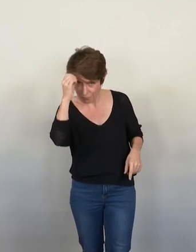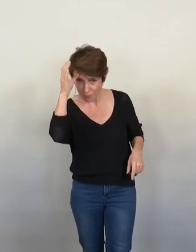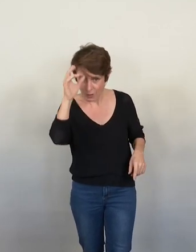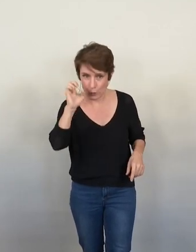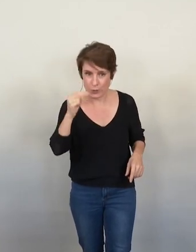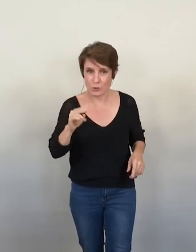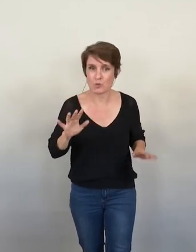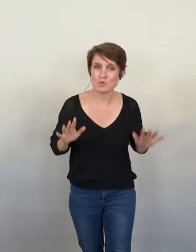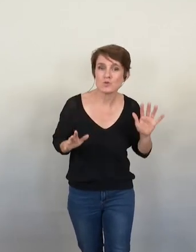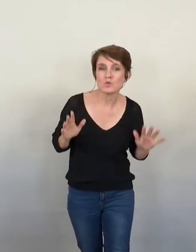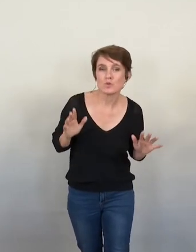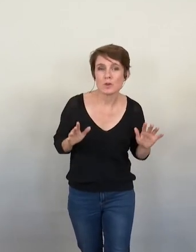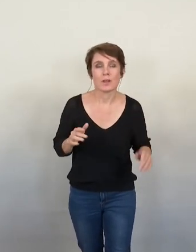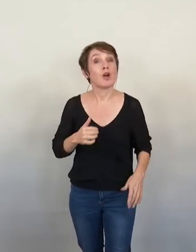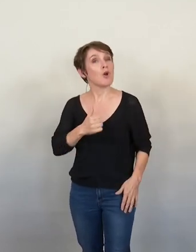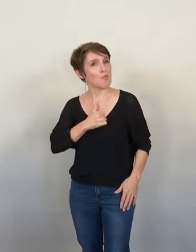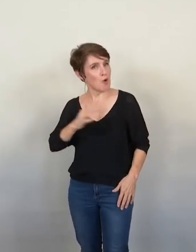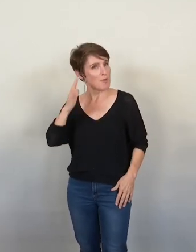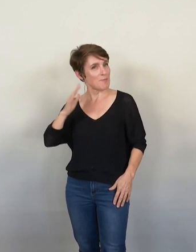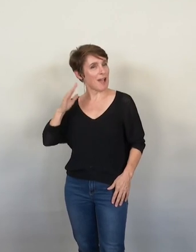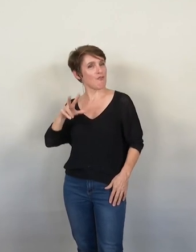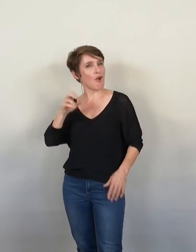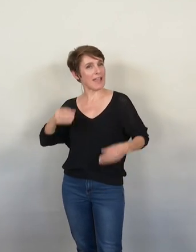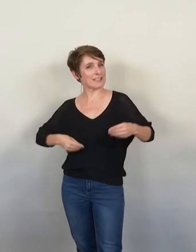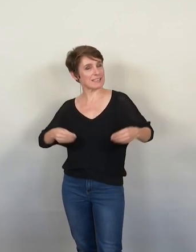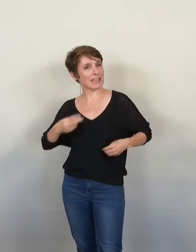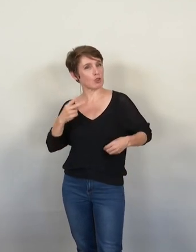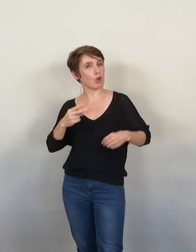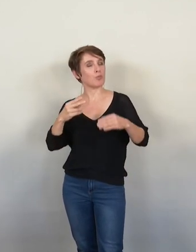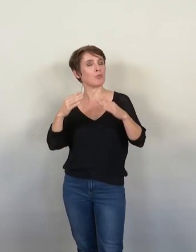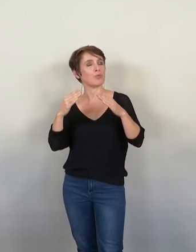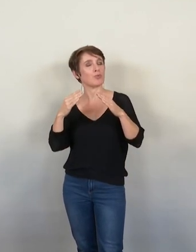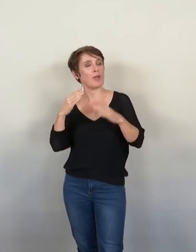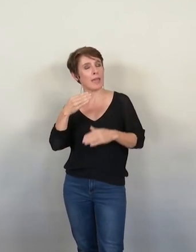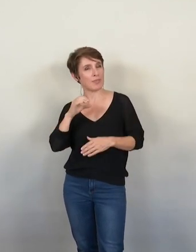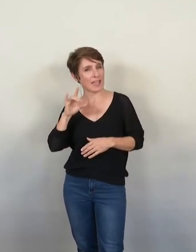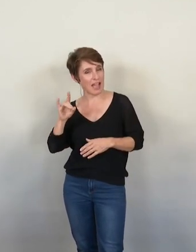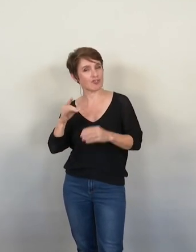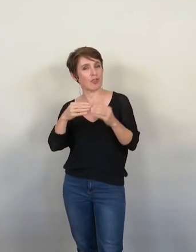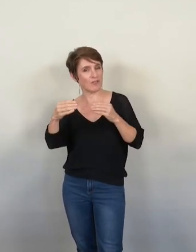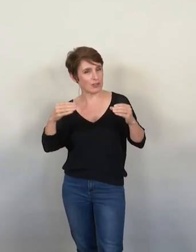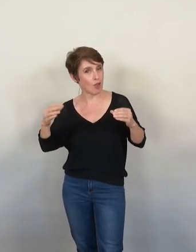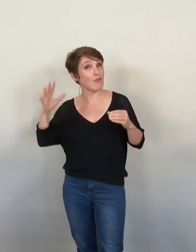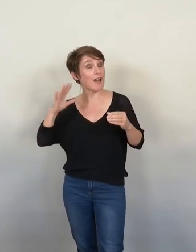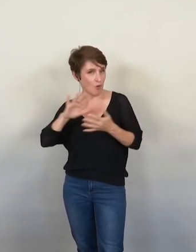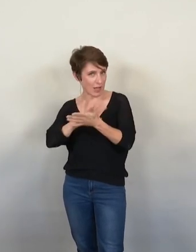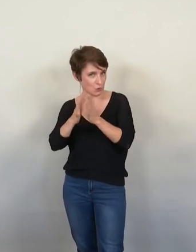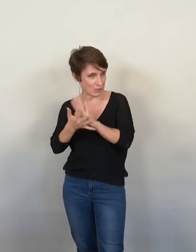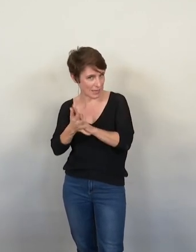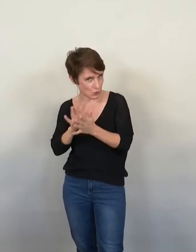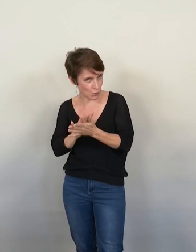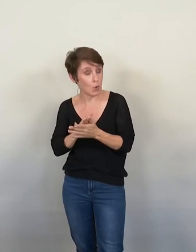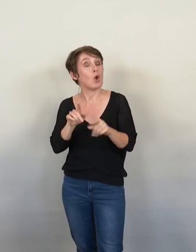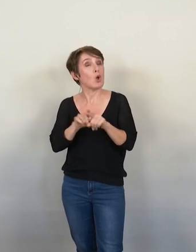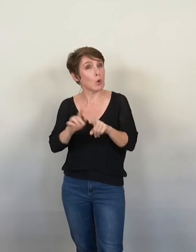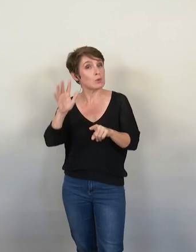professionnellement il se trouve que j'ai été directeur de la Maison des habitants de la Ville-Neuve quand elle était associative j'ai été directeur d'un centre social aussi pas sur grenom mais ailleurs